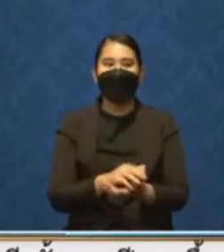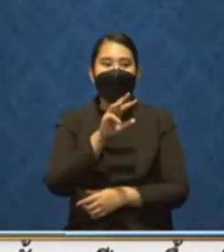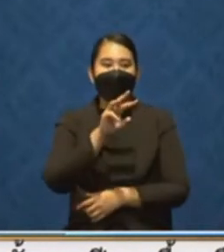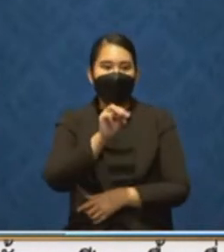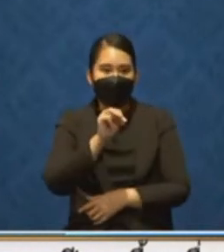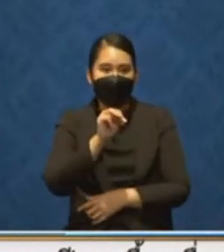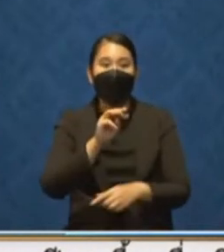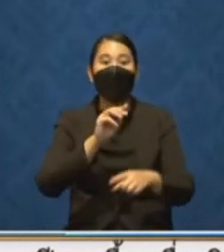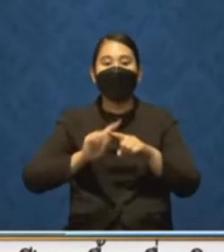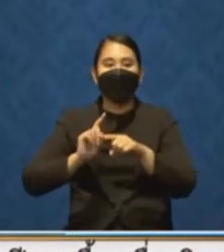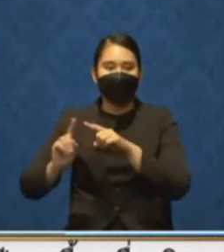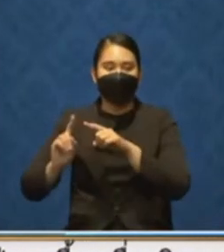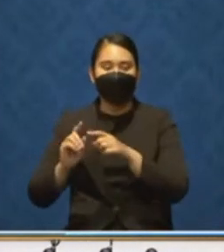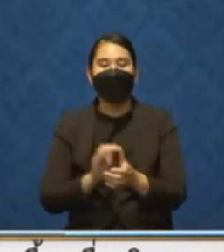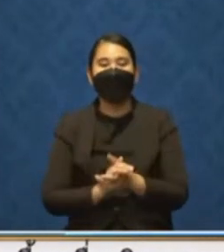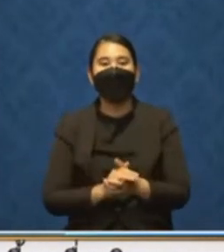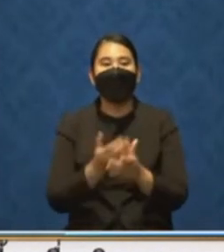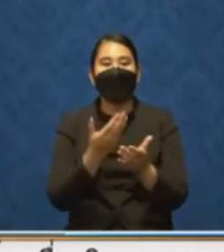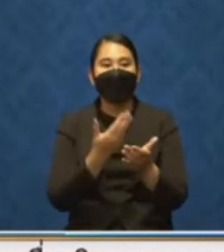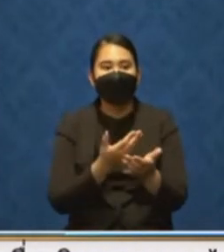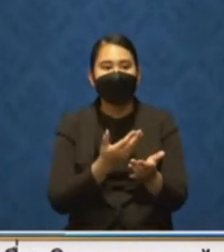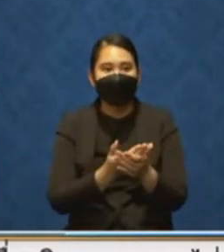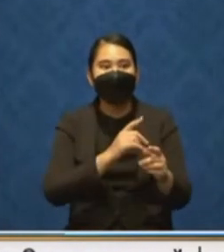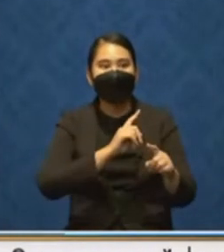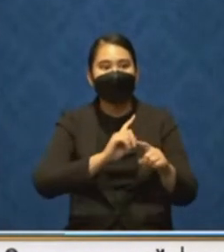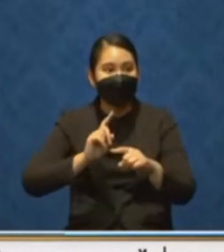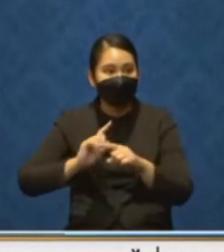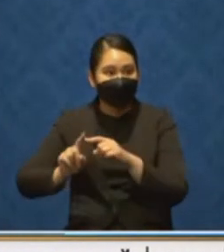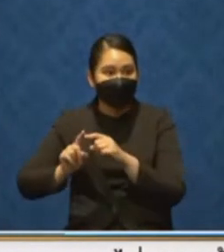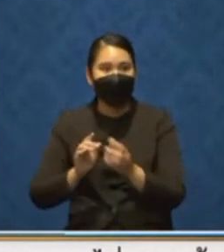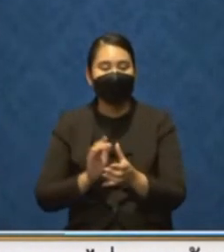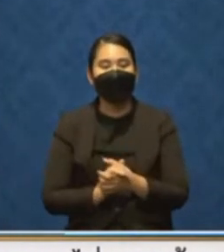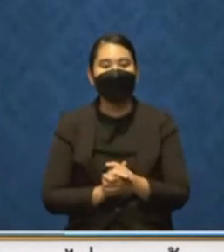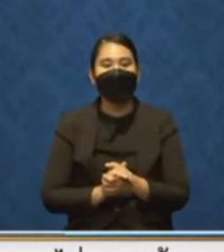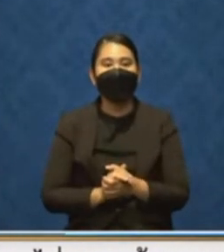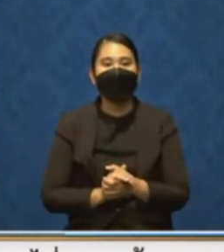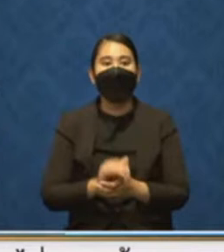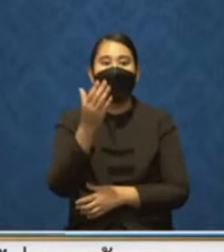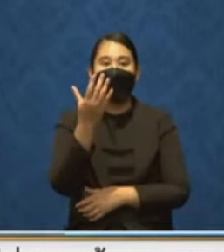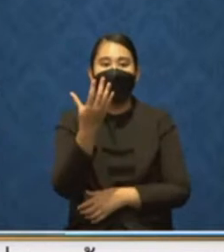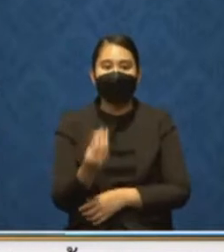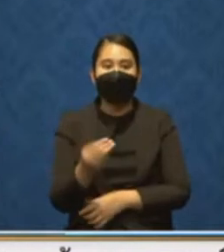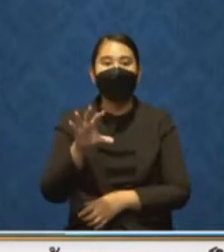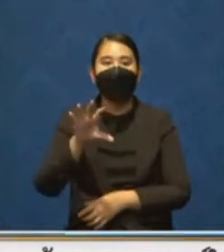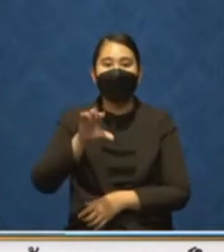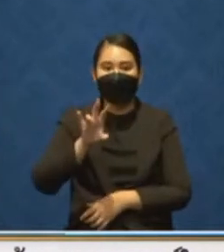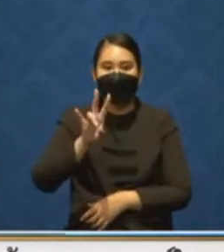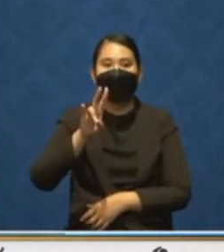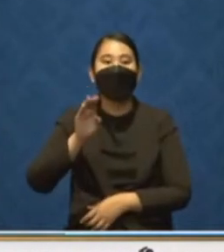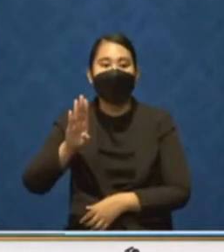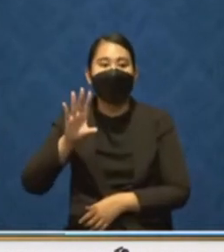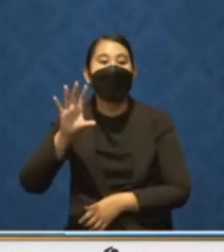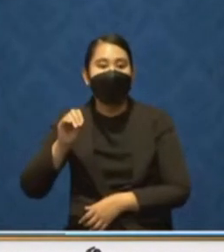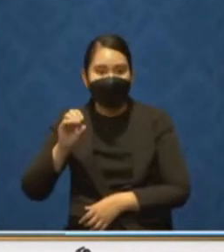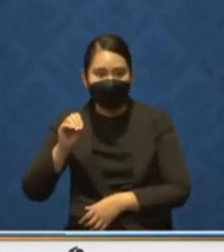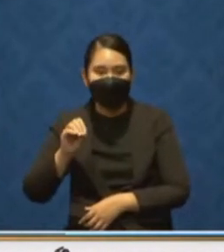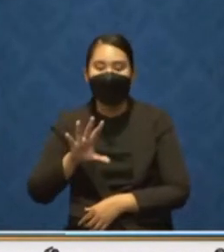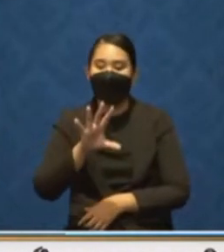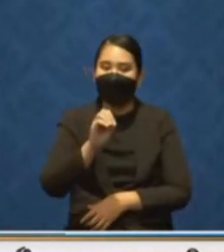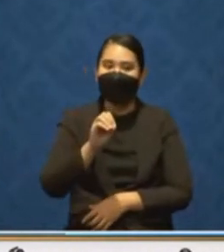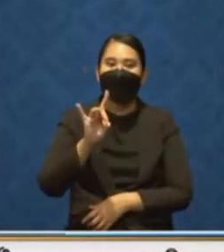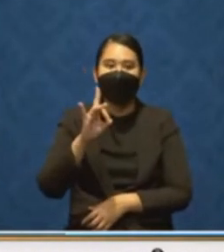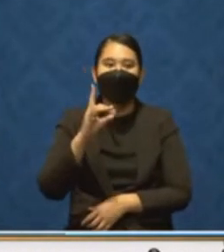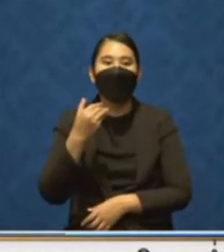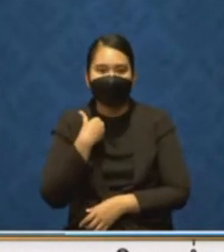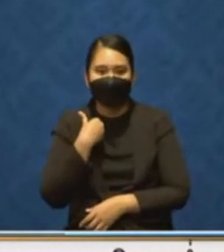ราคาหลายจังหวัดลงมาเหลือห้าสิบเจ็ดบาทห้าสิบก็มี 58แล้วก็มี